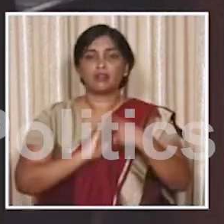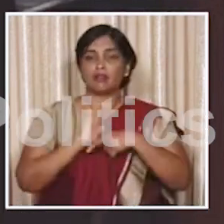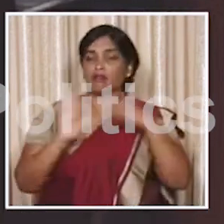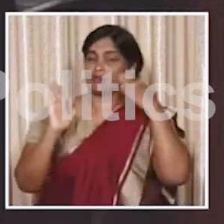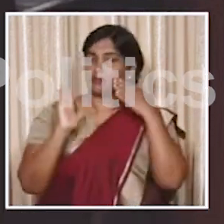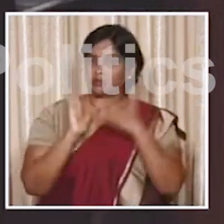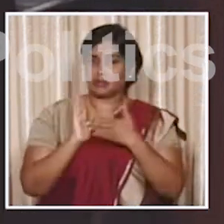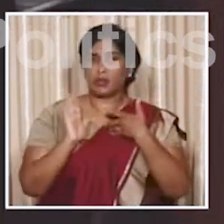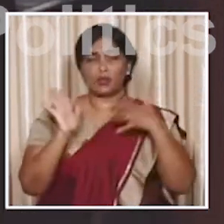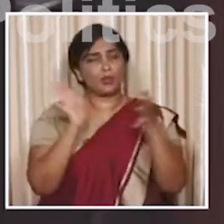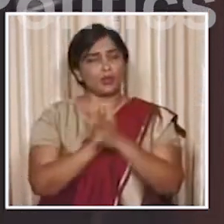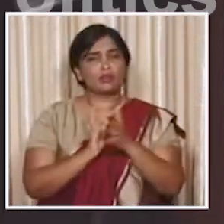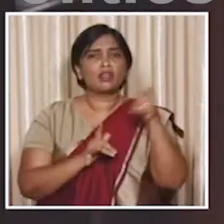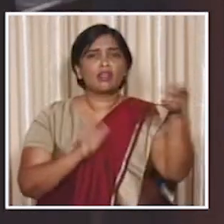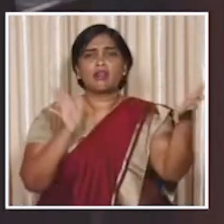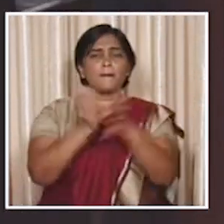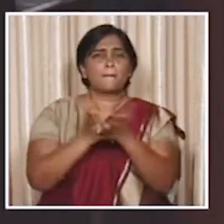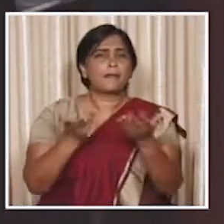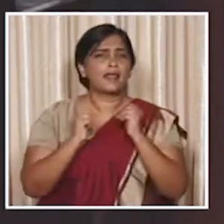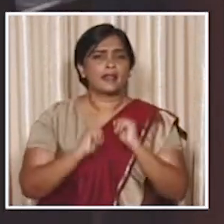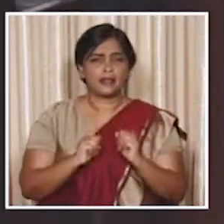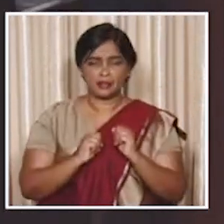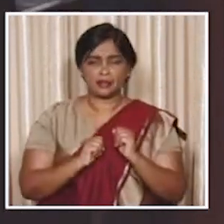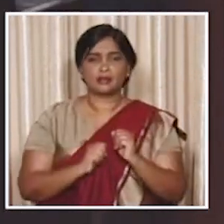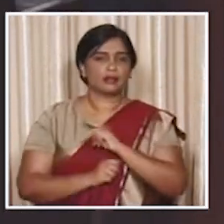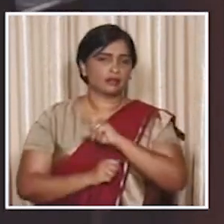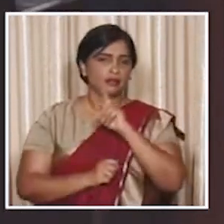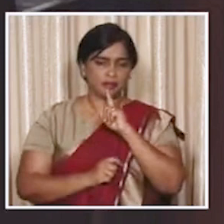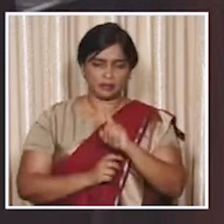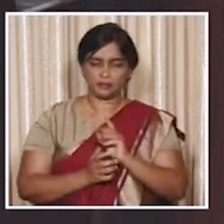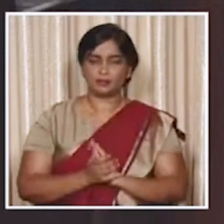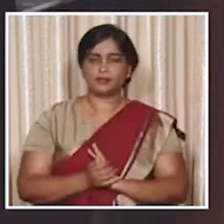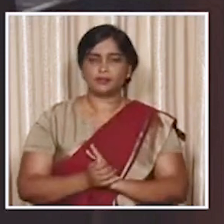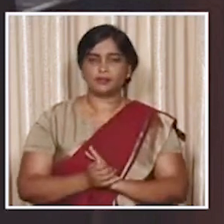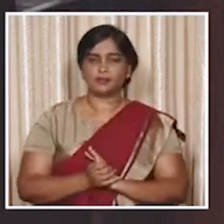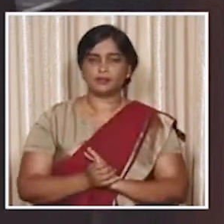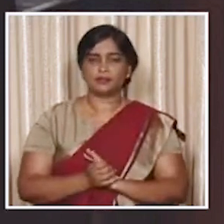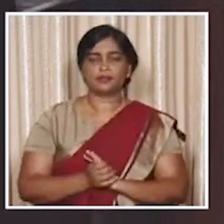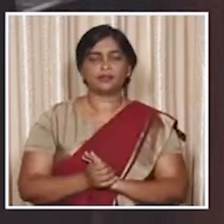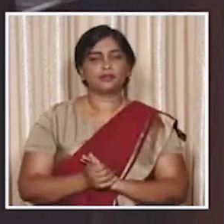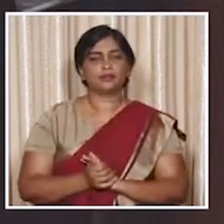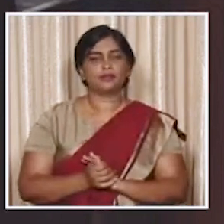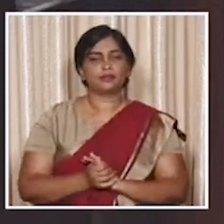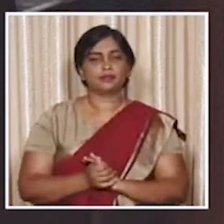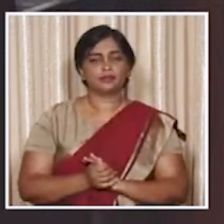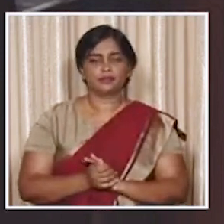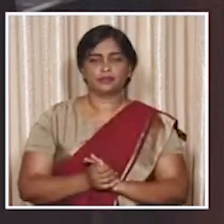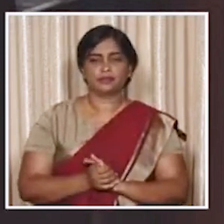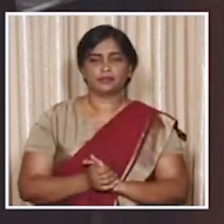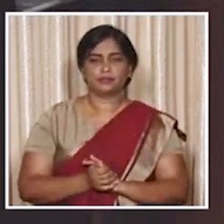හිතලා එතුමාත් එක්ක යන්න ඇයි බැරි කියලා එතුමා අහනවා. ඒ වගේම